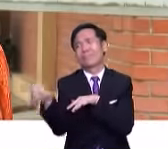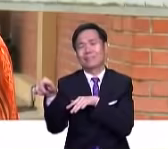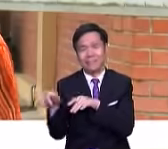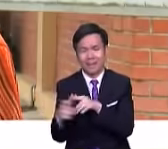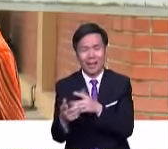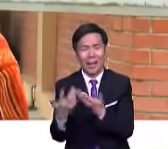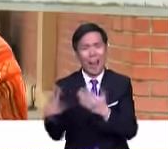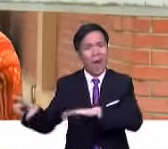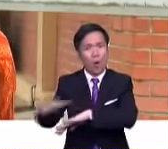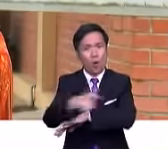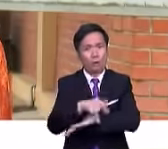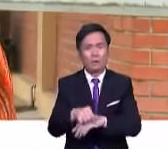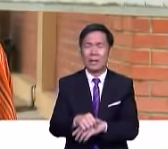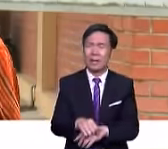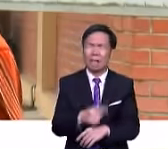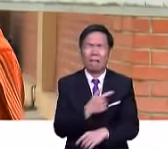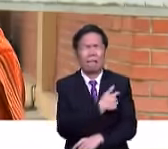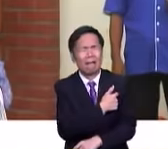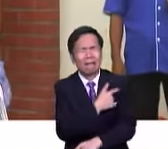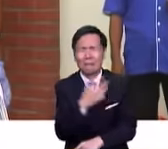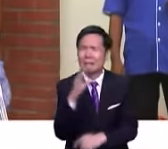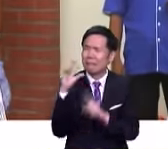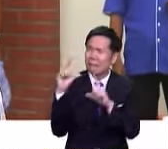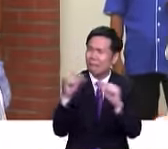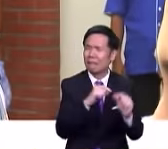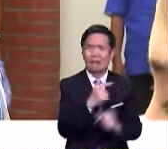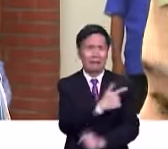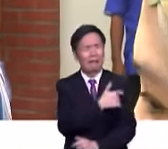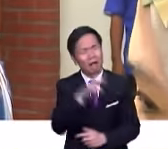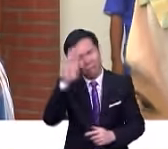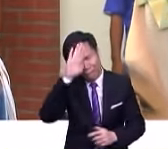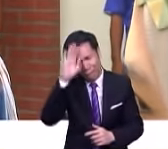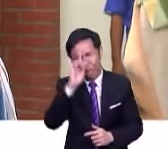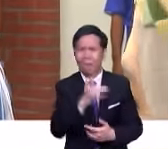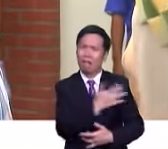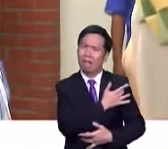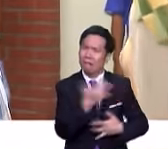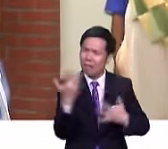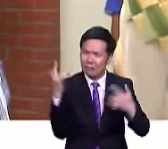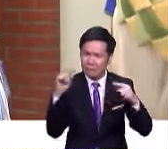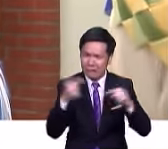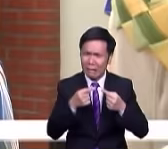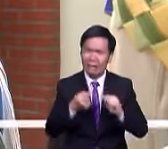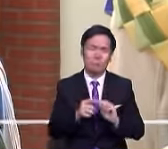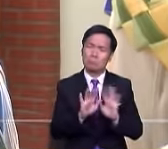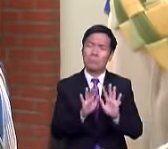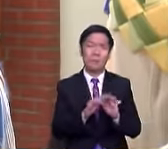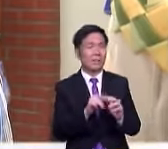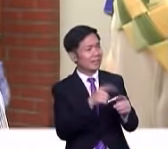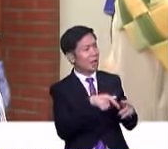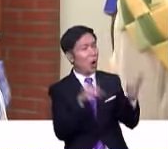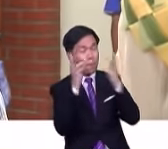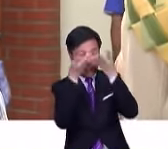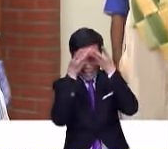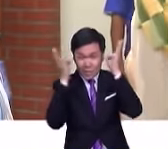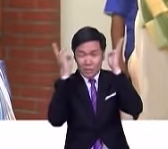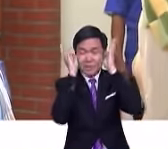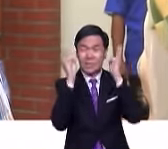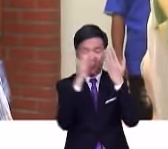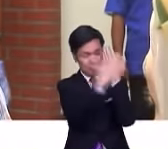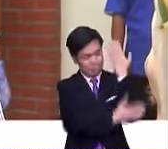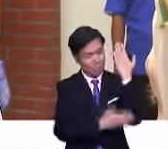sakit, kadang-kadang tutup demam. Dalam Malaysia ni, orang asli Senanyum Malaysia, kalau